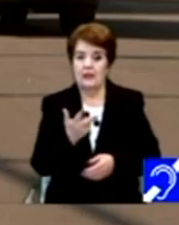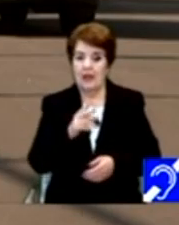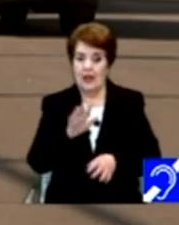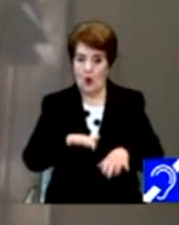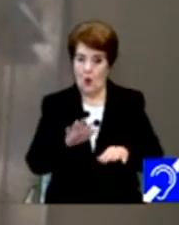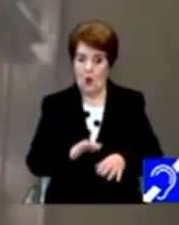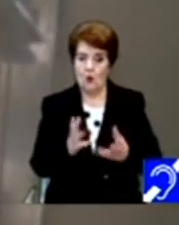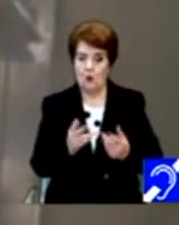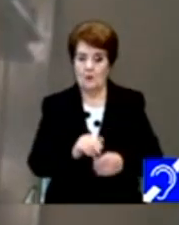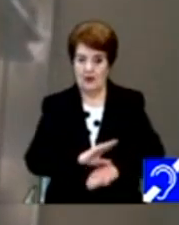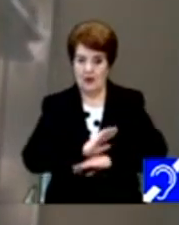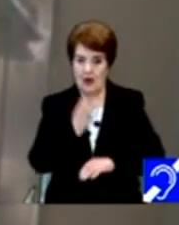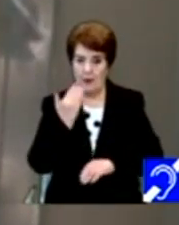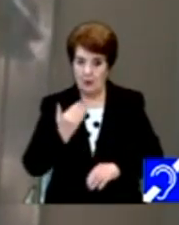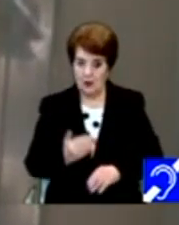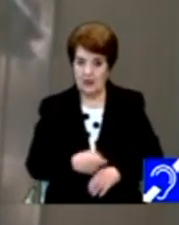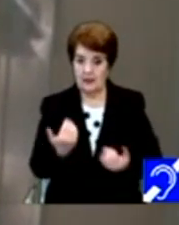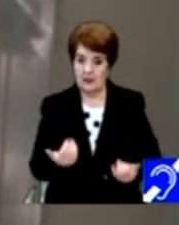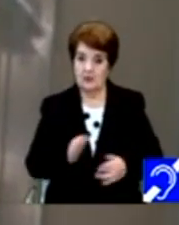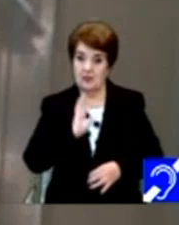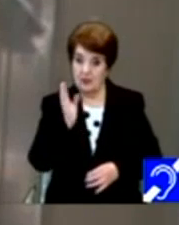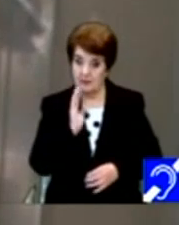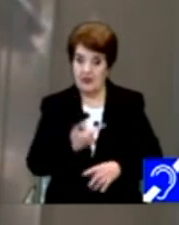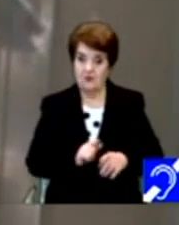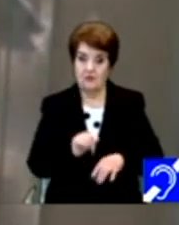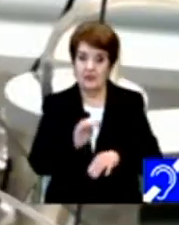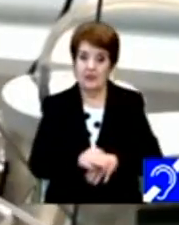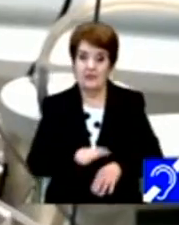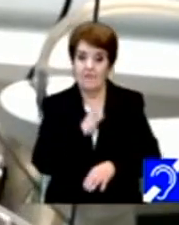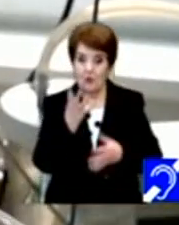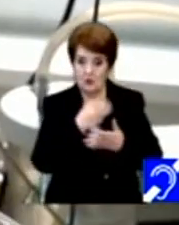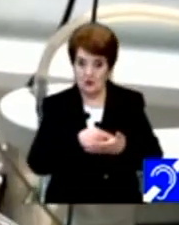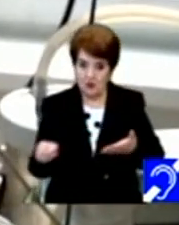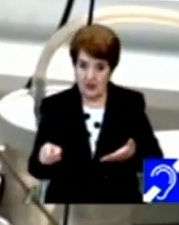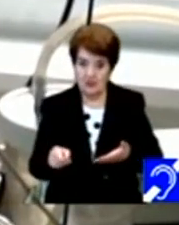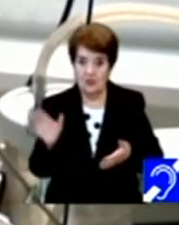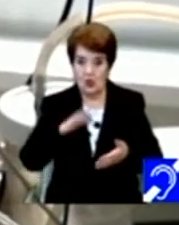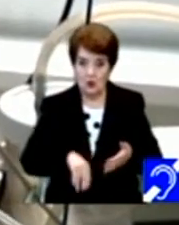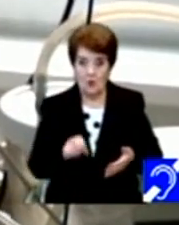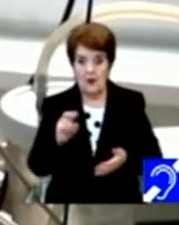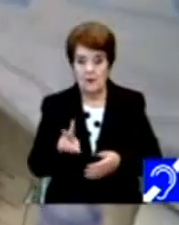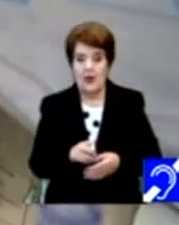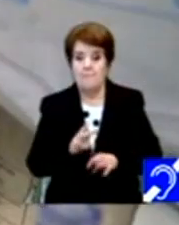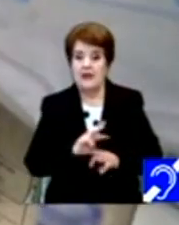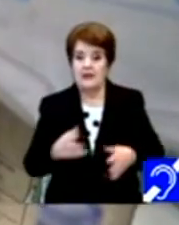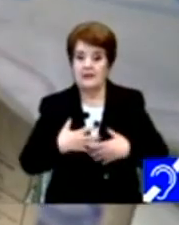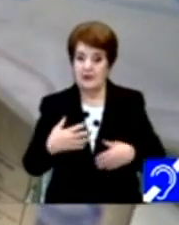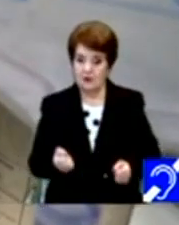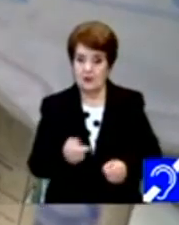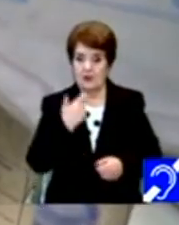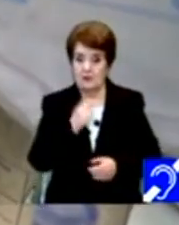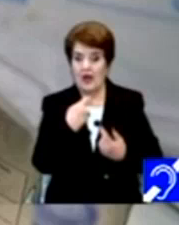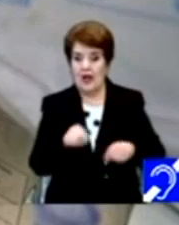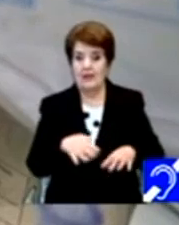după numărul de decese raportate. În această dimineață, aceste date au fost șterse, iar după prânz, Ministerul Sănătății a anunțat o altă